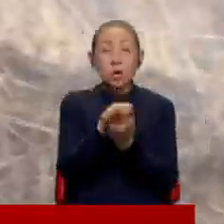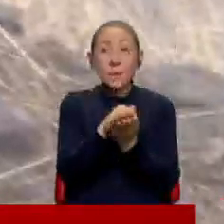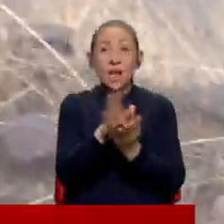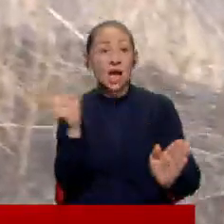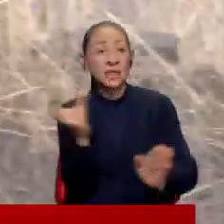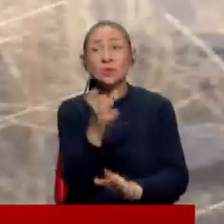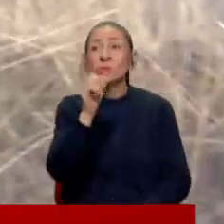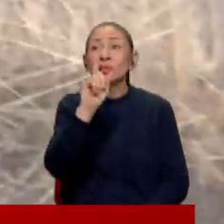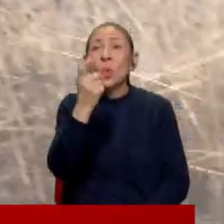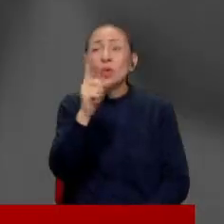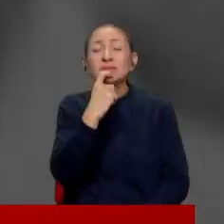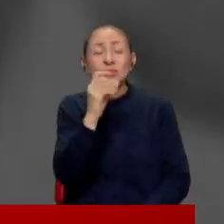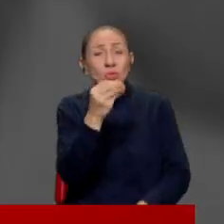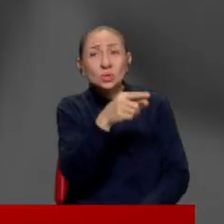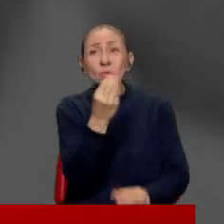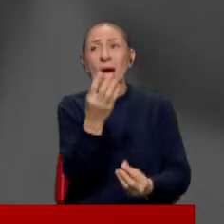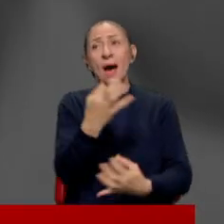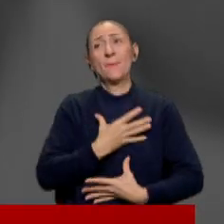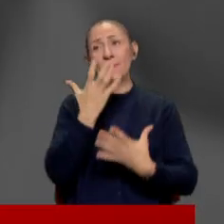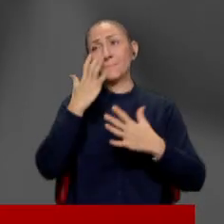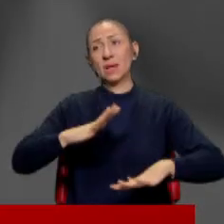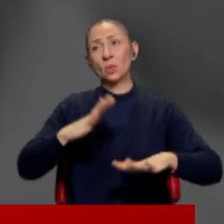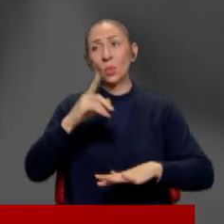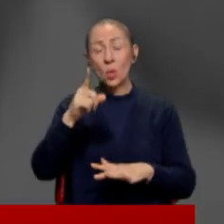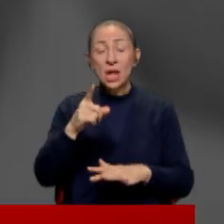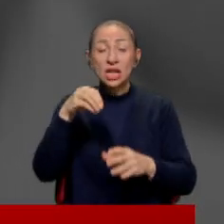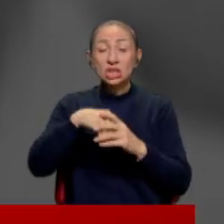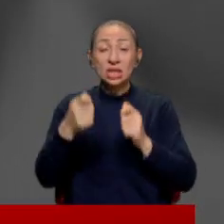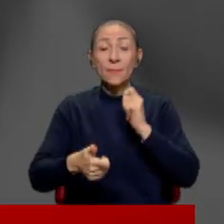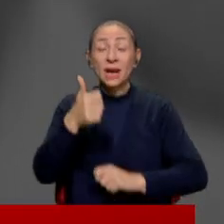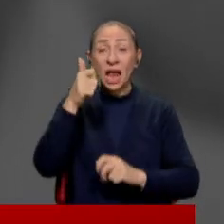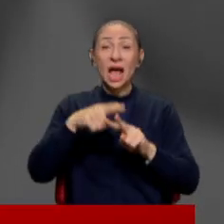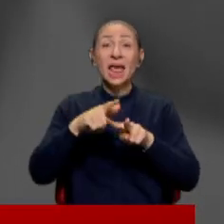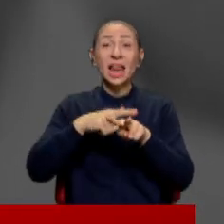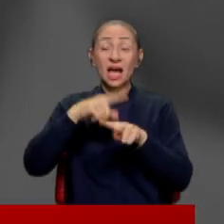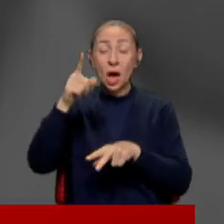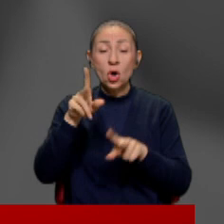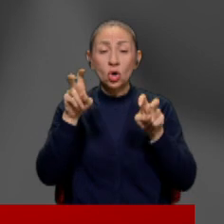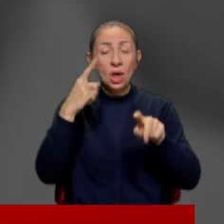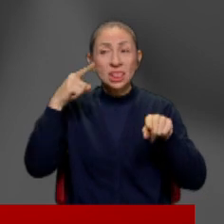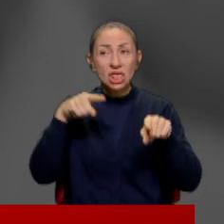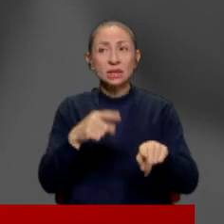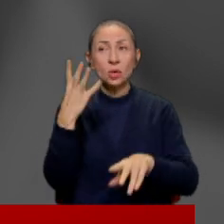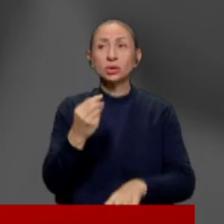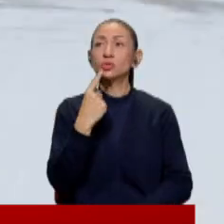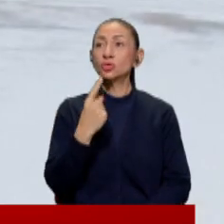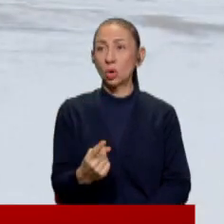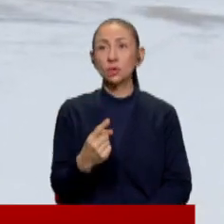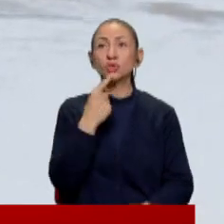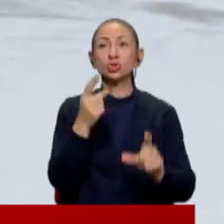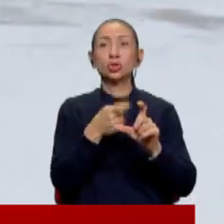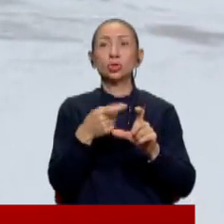saldırdığı 9 yaşındaki tunu han'dan güzel bir haber bekliyorlar İçişleri Bakanı Ali Yerlikaya konunun takipçisi olacağını söyleyerek